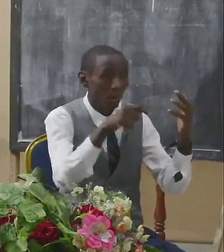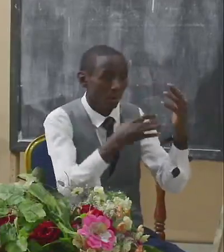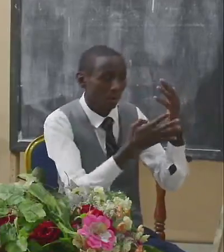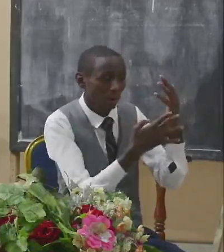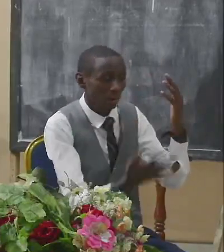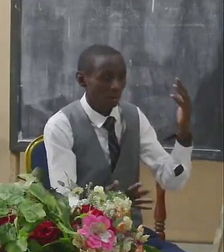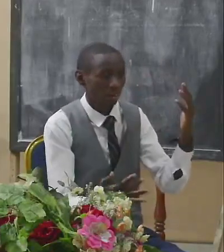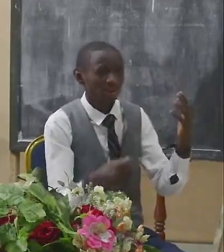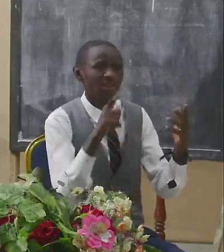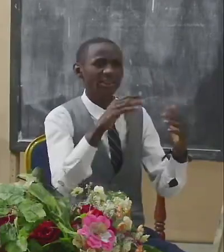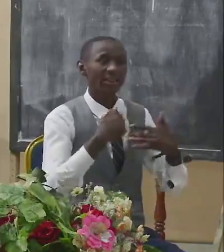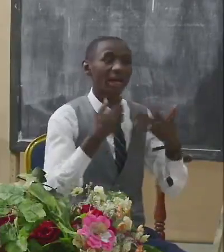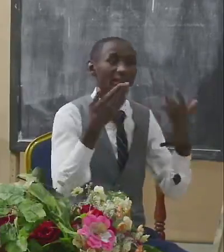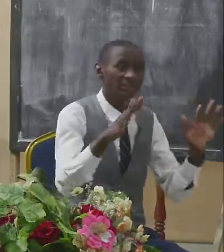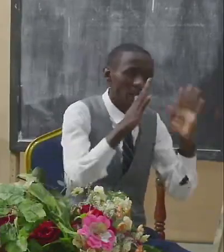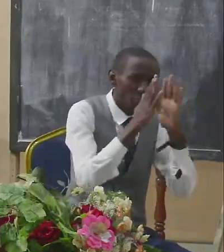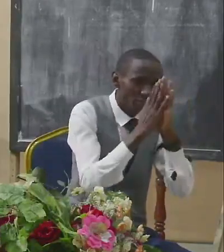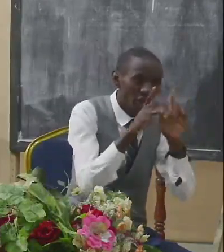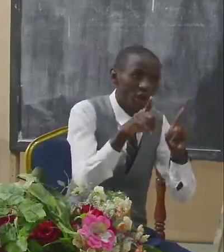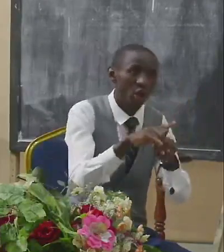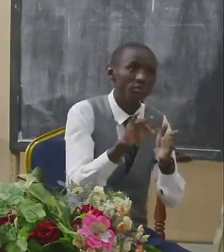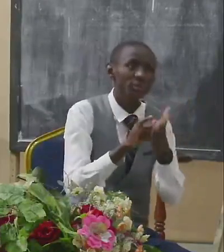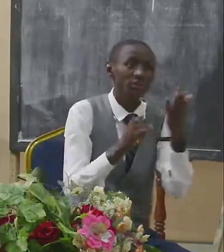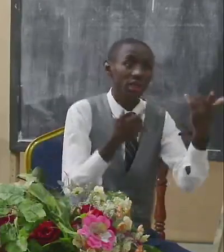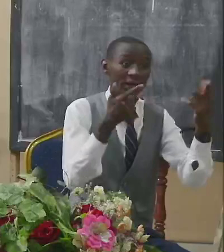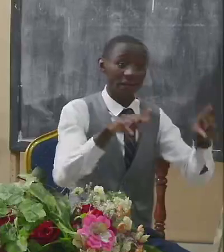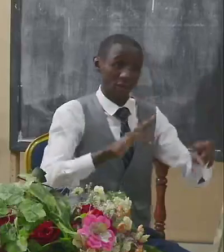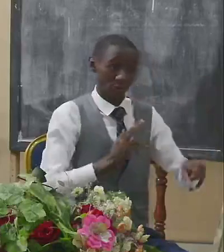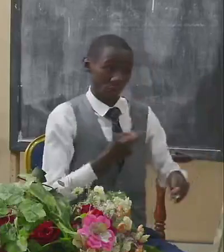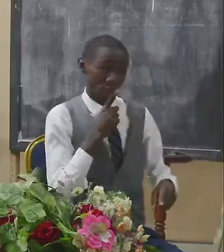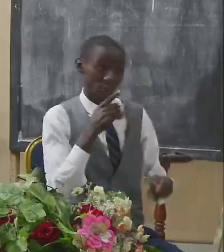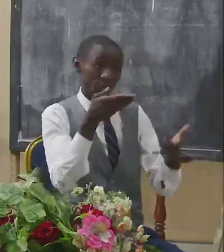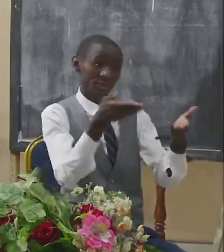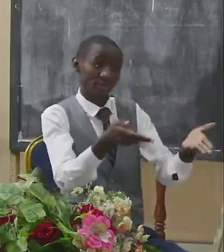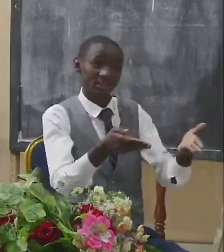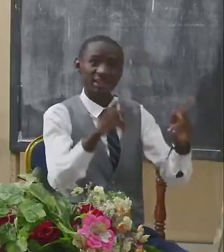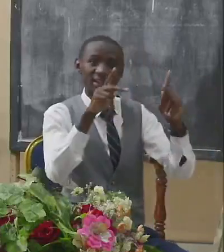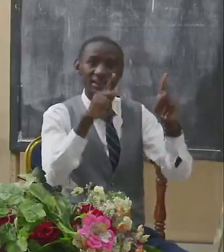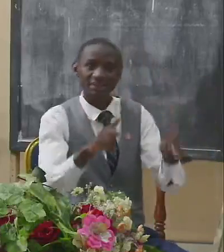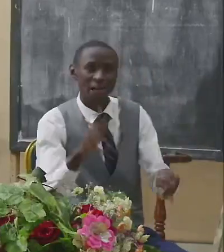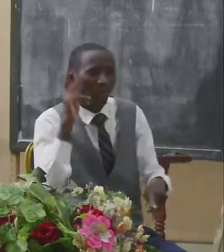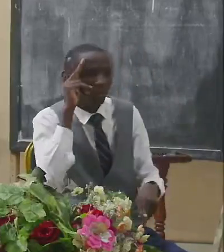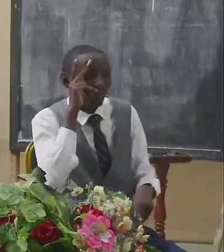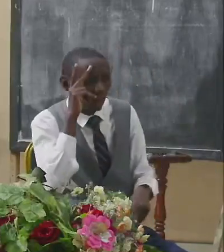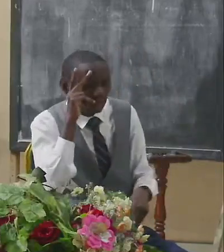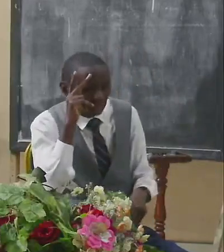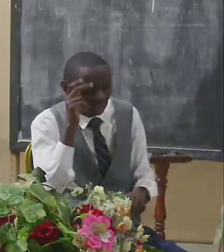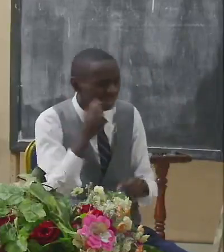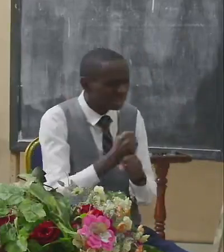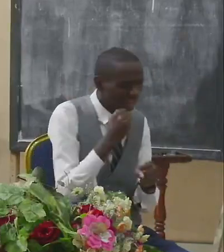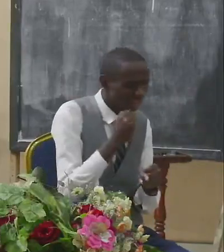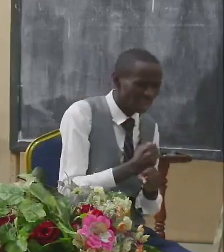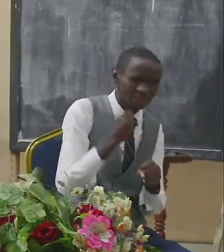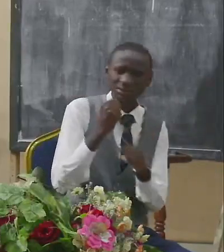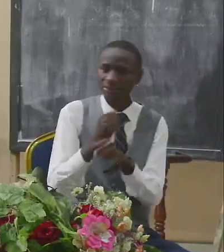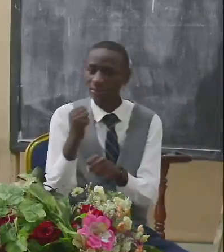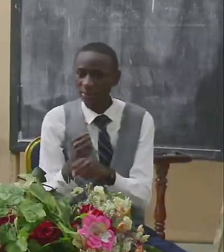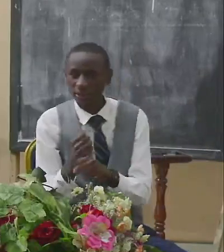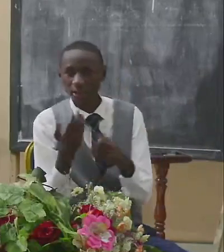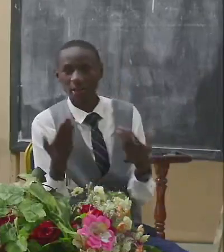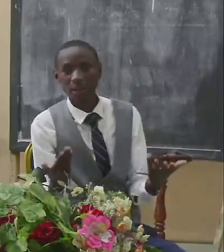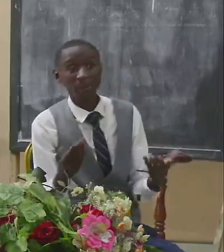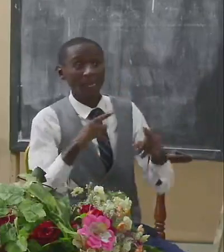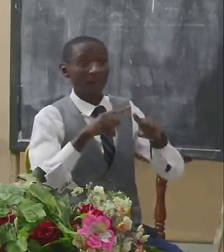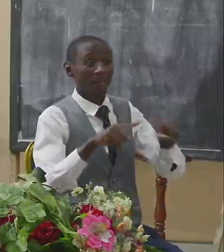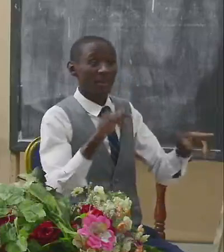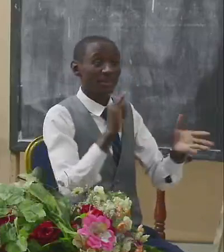damu. Est-ce que tu as déjà prié comme ça? Je ulishaka omba vile ici, wakati tuko hapa. Les gens y pensent au business. Batu biko na waza, biko na fikiria oui, biashara yao.